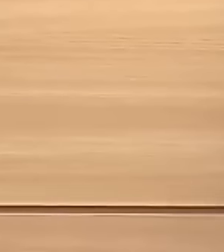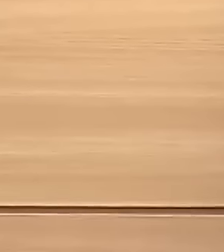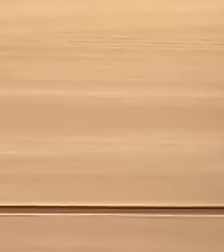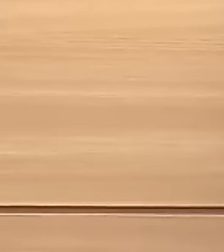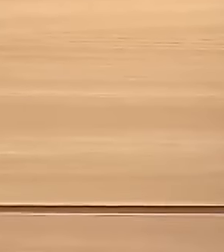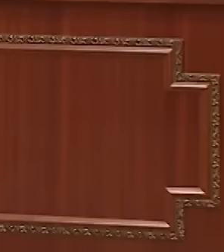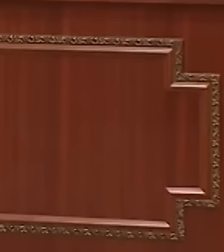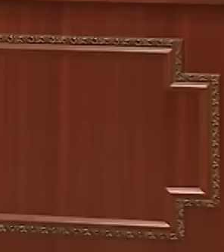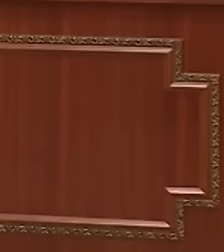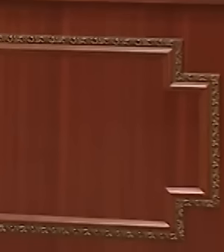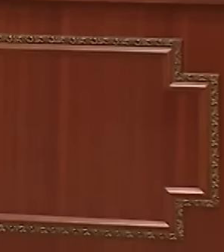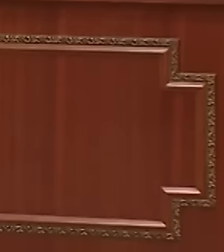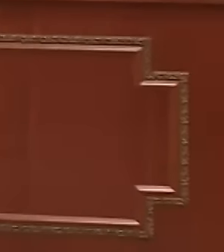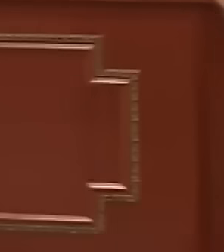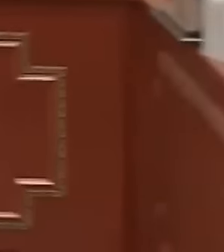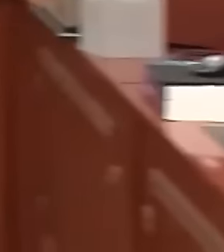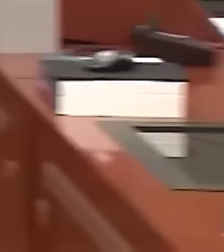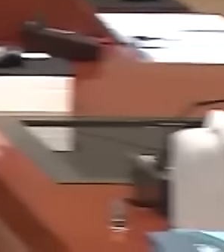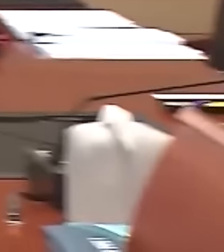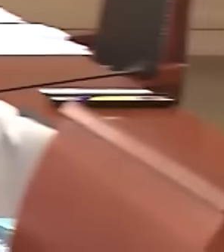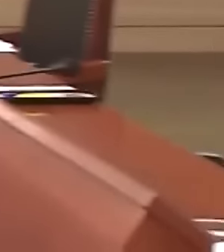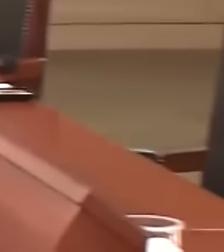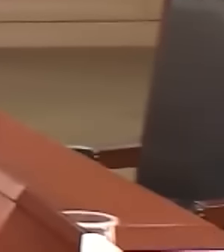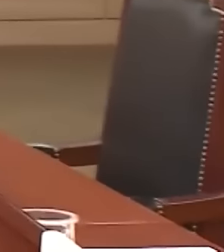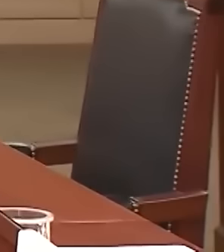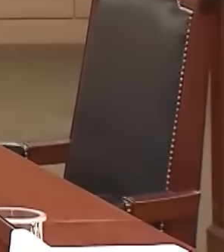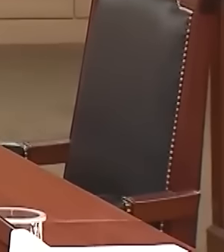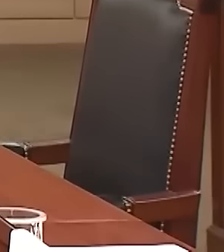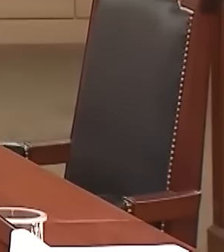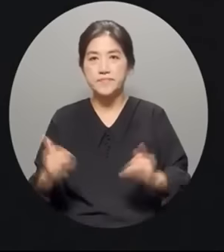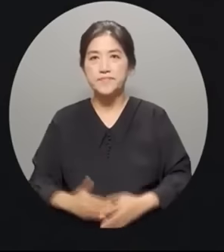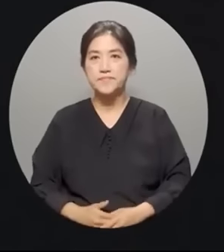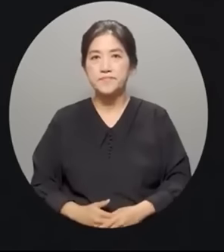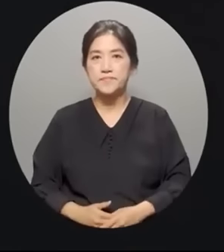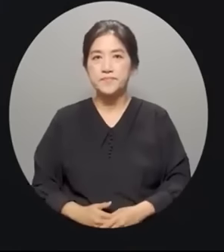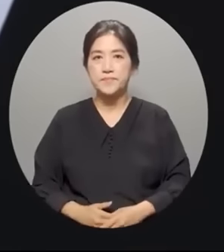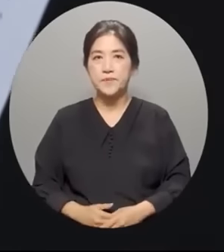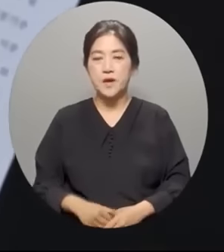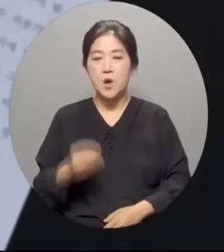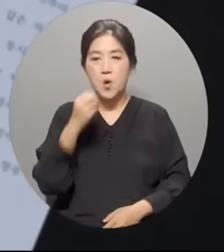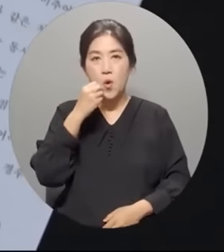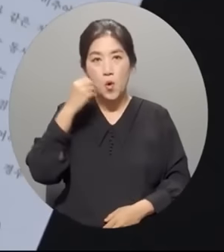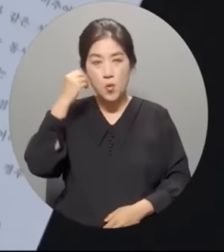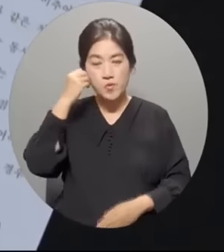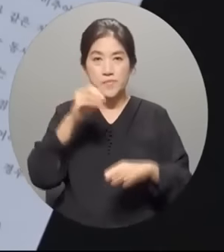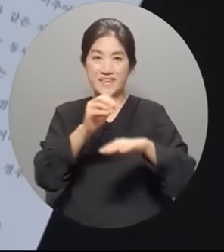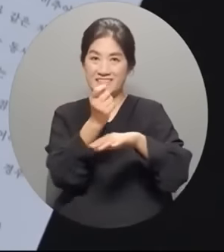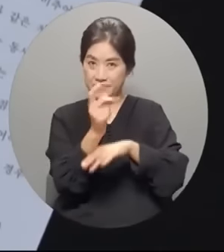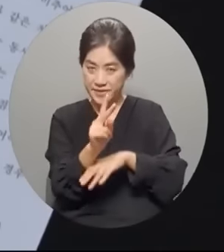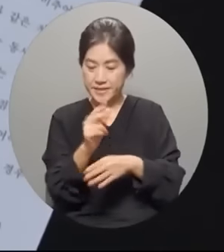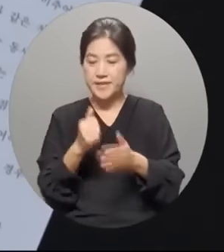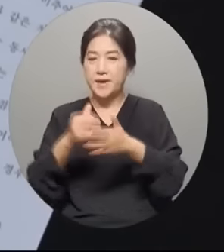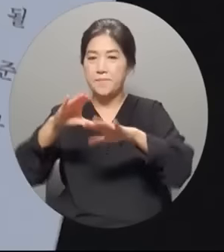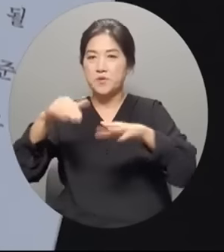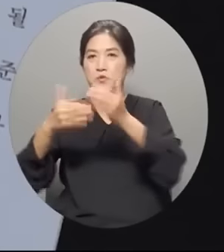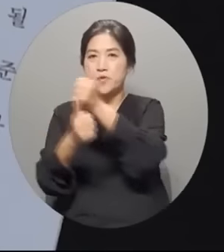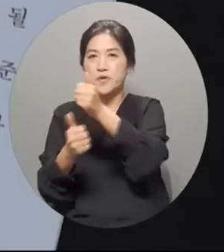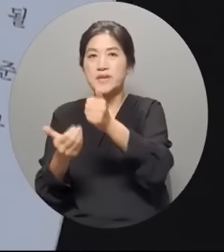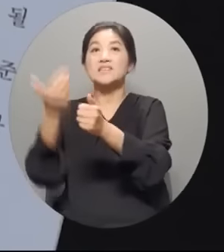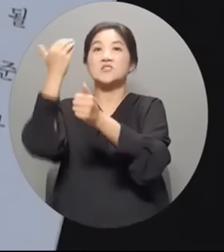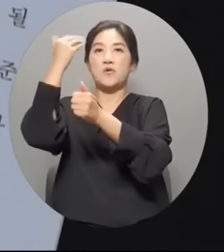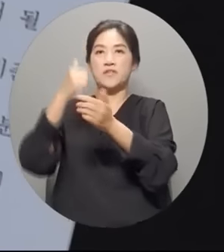법적 정당성이 없다며 역시 가처분 신청을 냈 한 홈쇼핑 채널이 현 방송통신위원회의 전신인